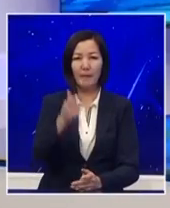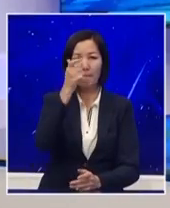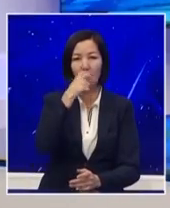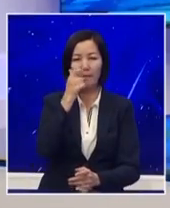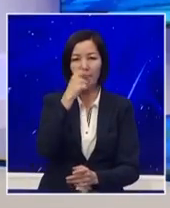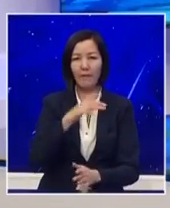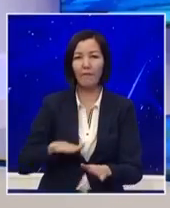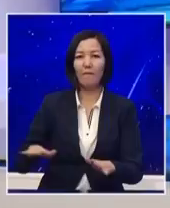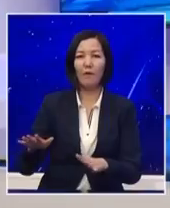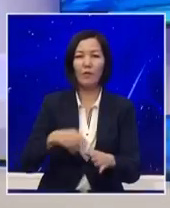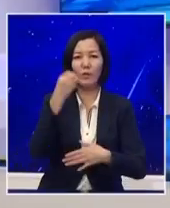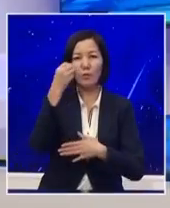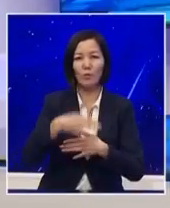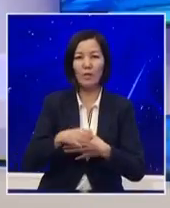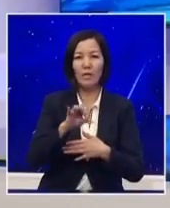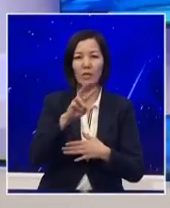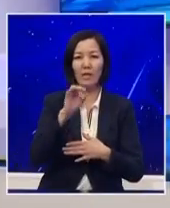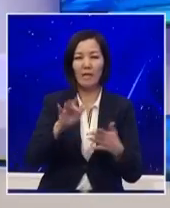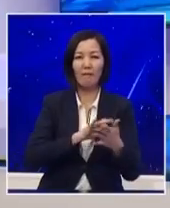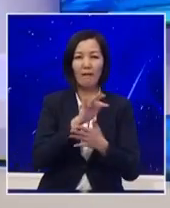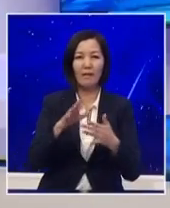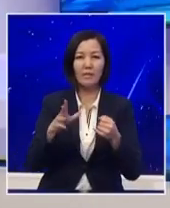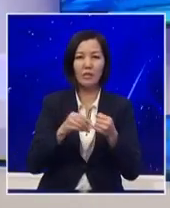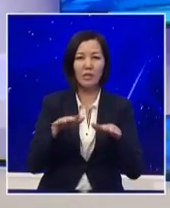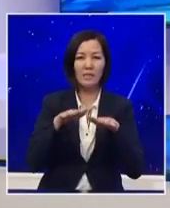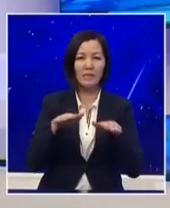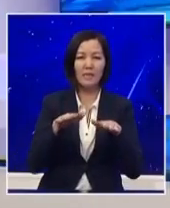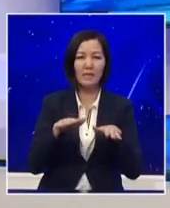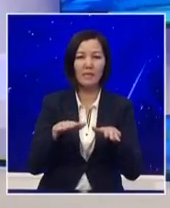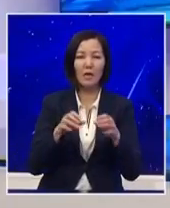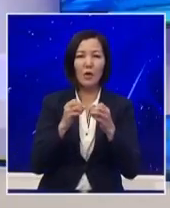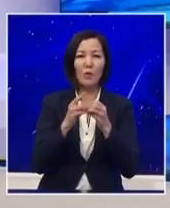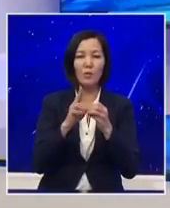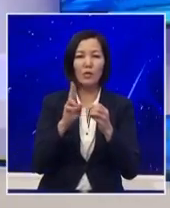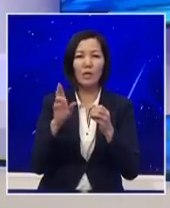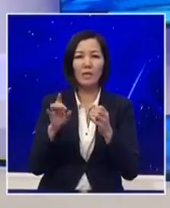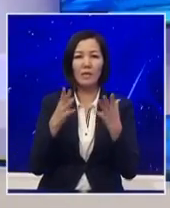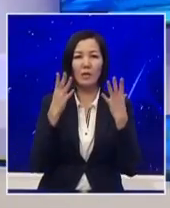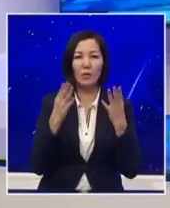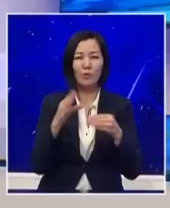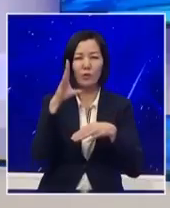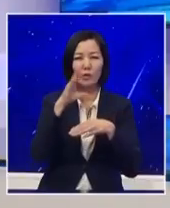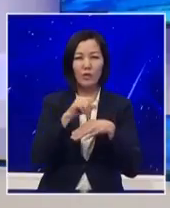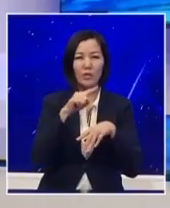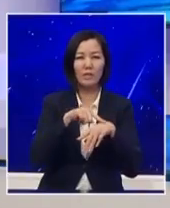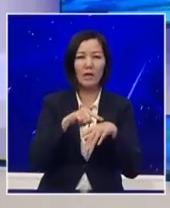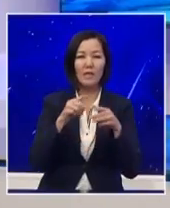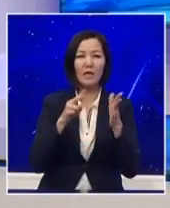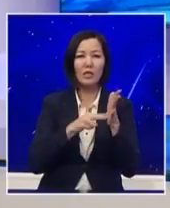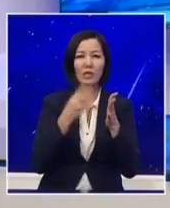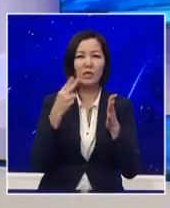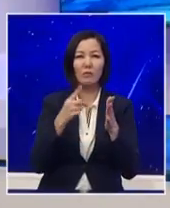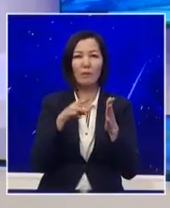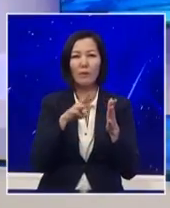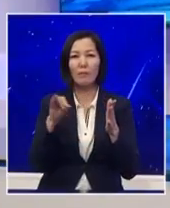Панфилов ауданының орталығы Жаркент қаласында жер сілкінді. Зілзала 12 қаңтар күні кешкі 19 сағат 21 минутта тіркелген.